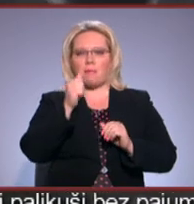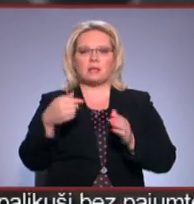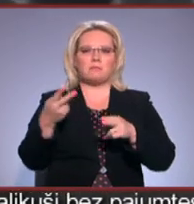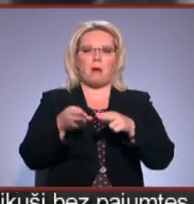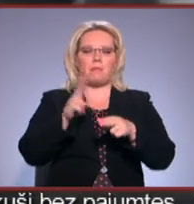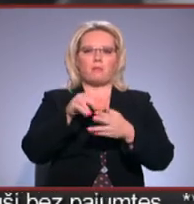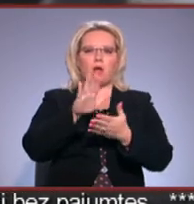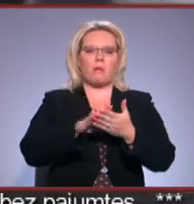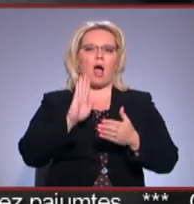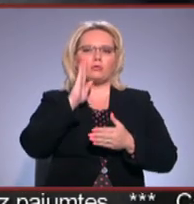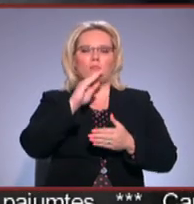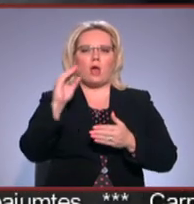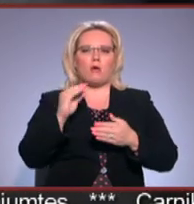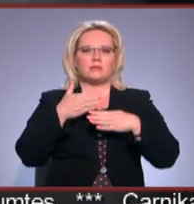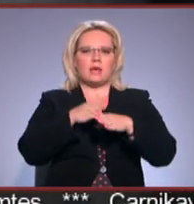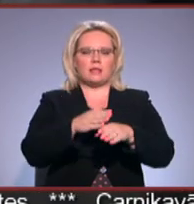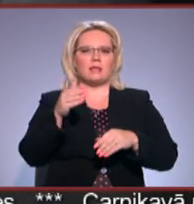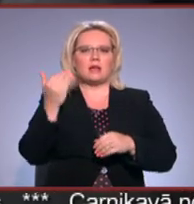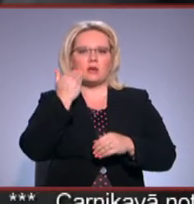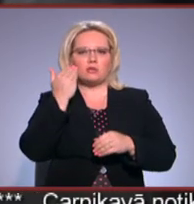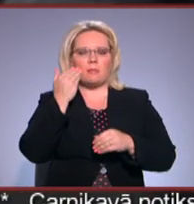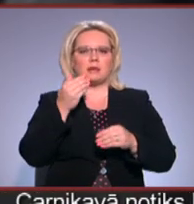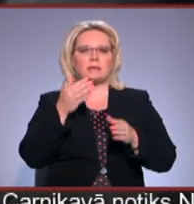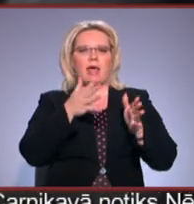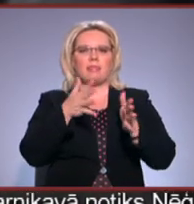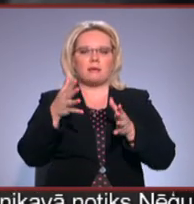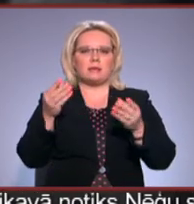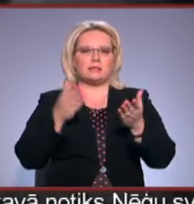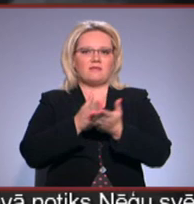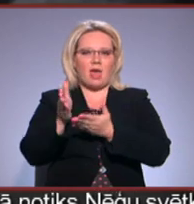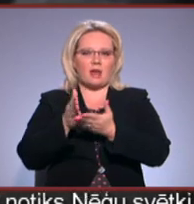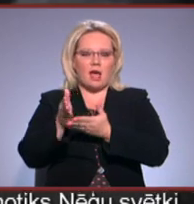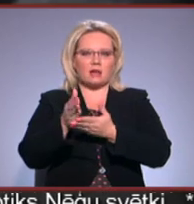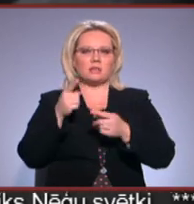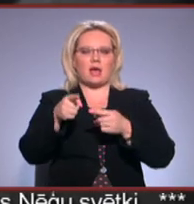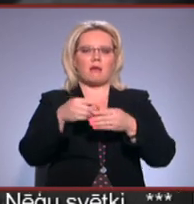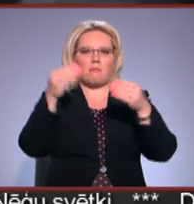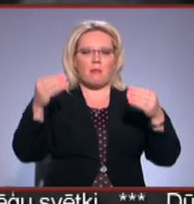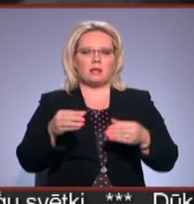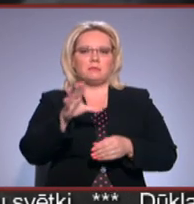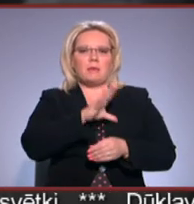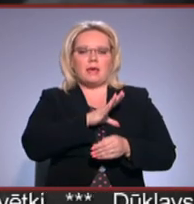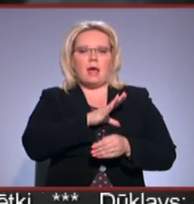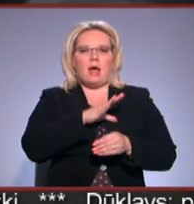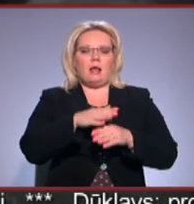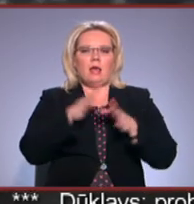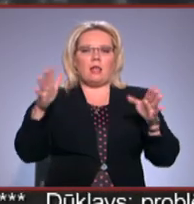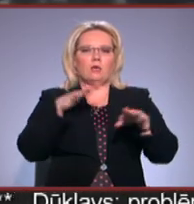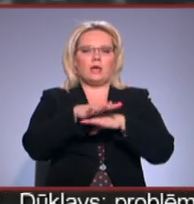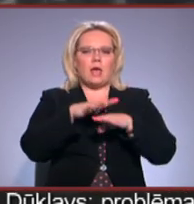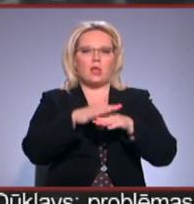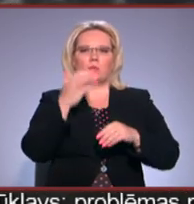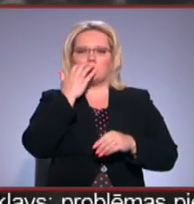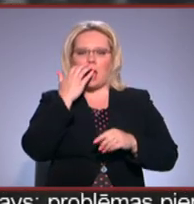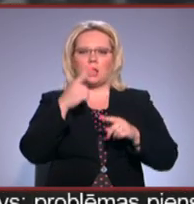par Austrumeiropas sadalīšanu tā sautajās ietekmes sfērās. Molotova-Ribbentropa pakts bija divu vēsturē lielāko tirānu, Staļina un